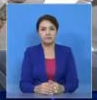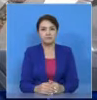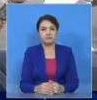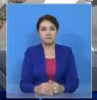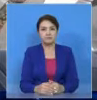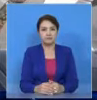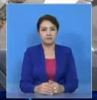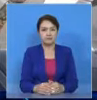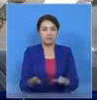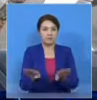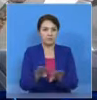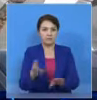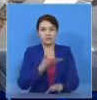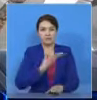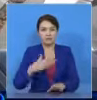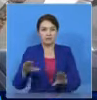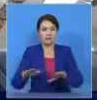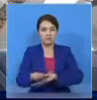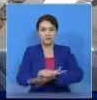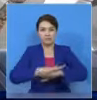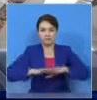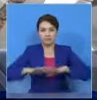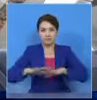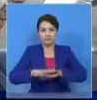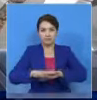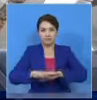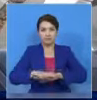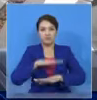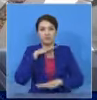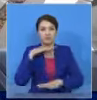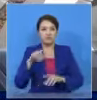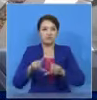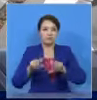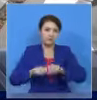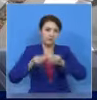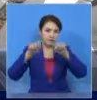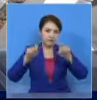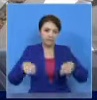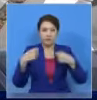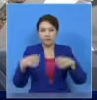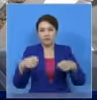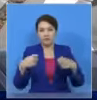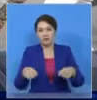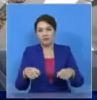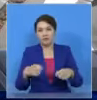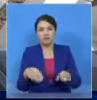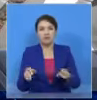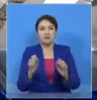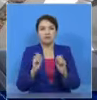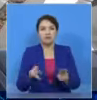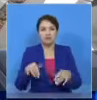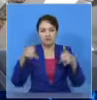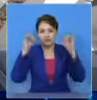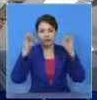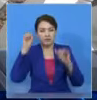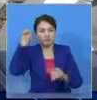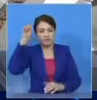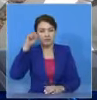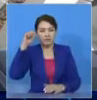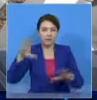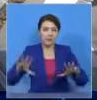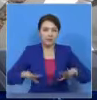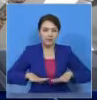тебе так же на нашем на наш титуса мясной павильон где вы продаваться мясная продукция такие как говядина баранина